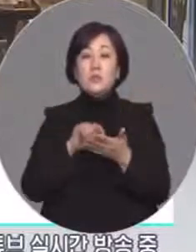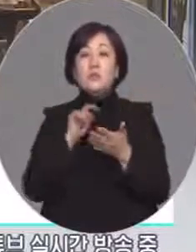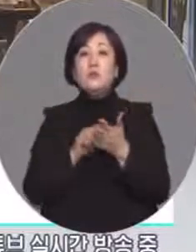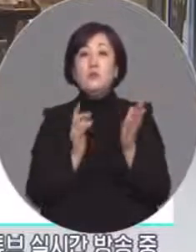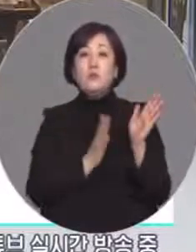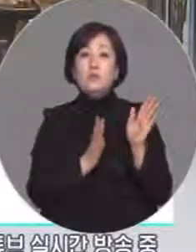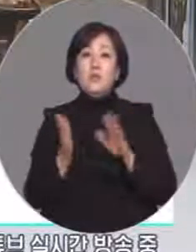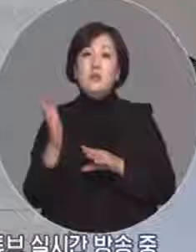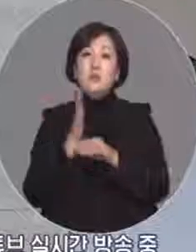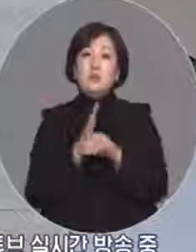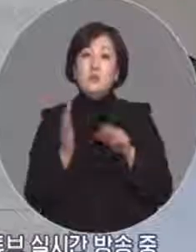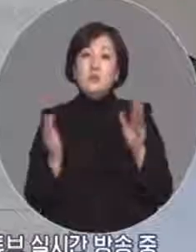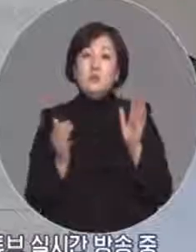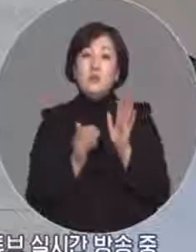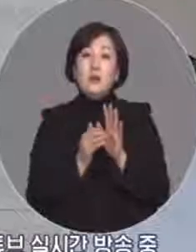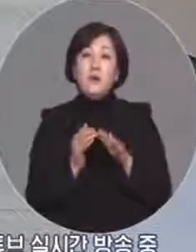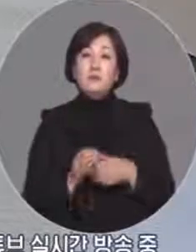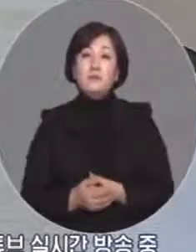기자입니다.